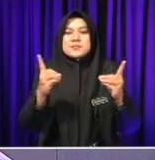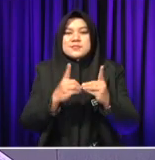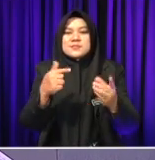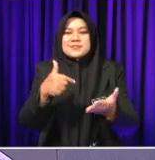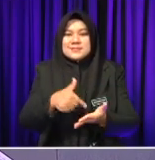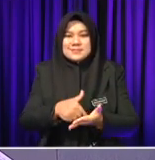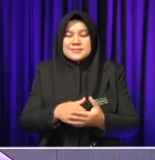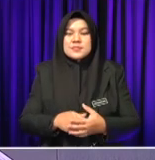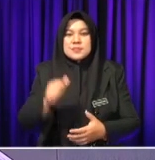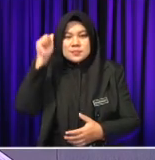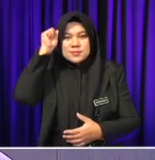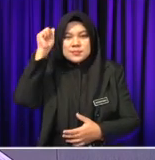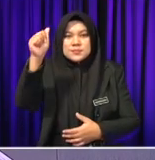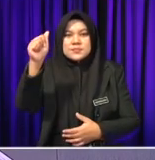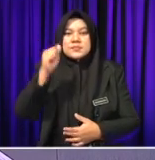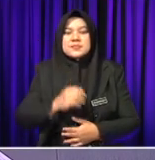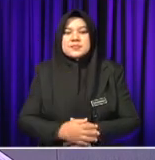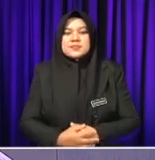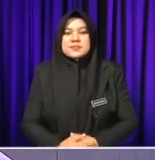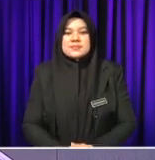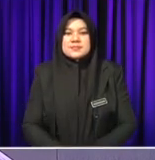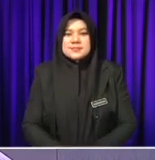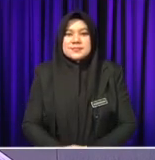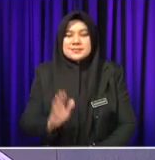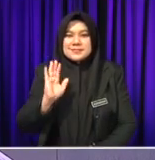Assalamualaikum warahmatullahi wabarakatuh